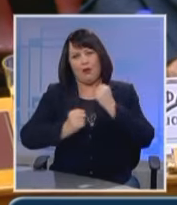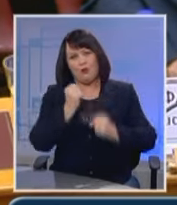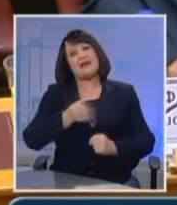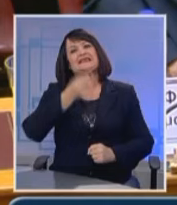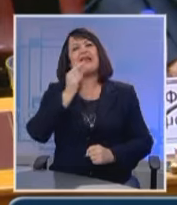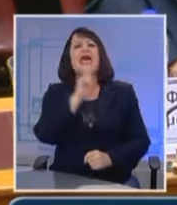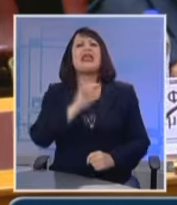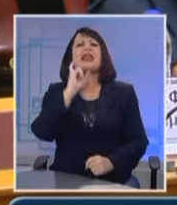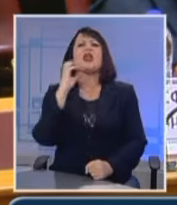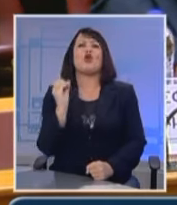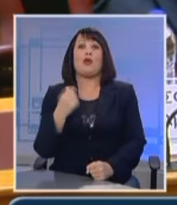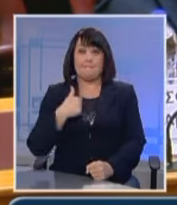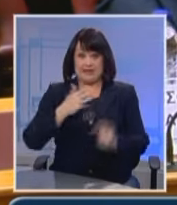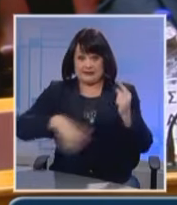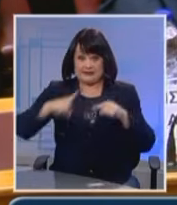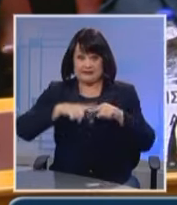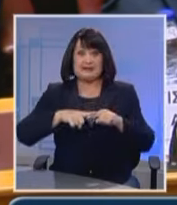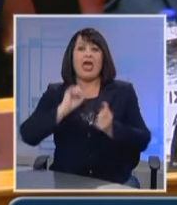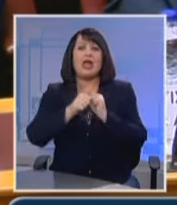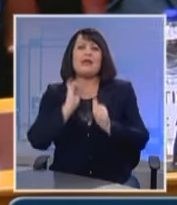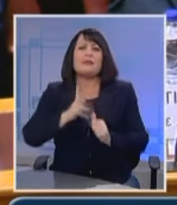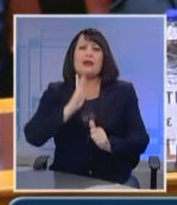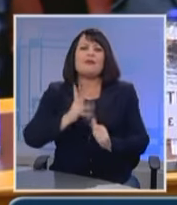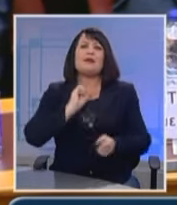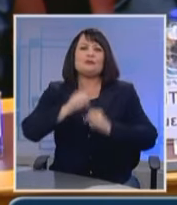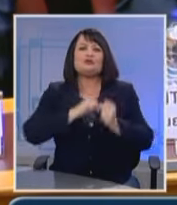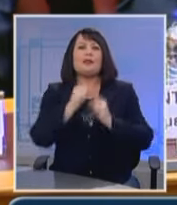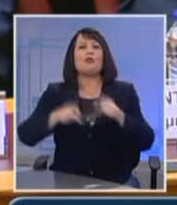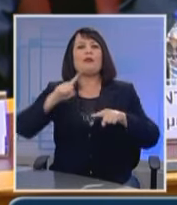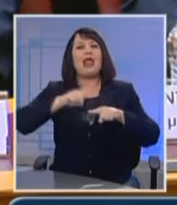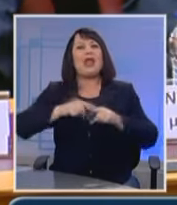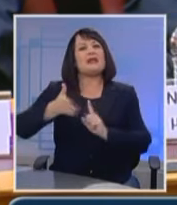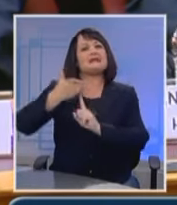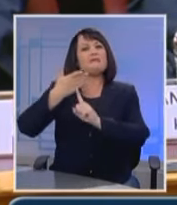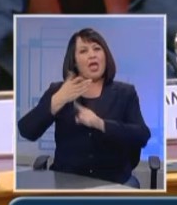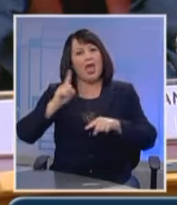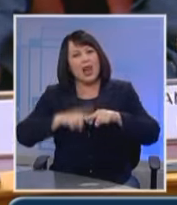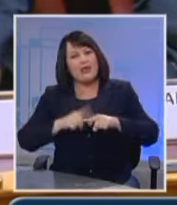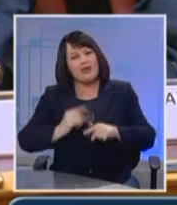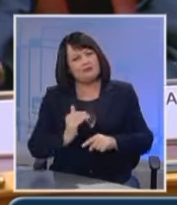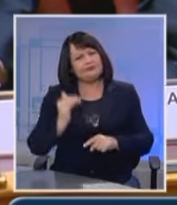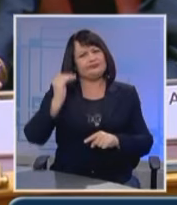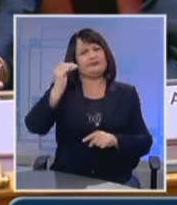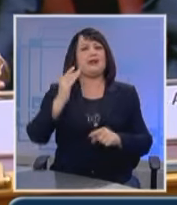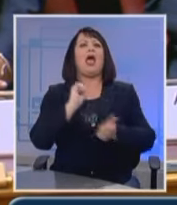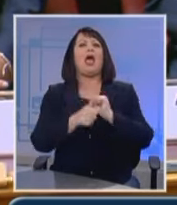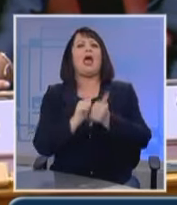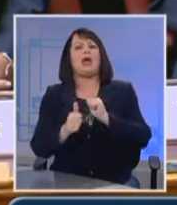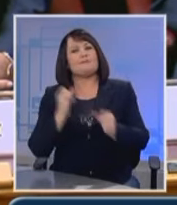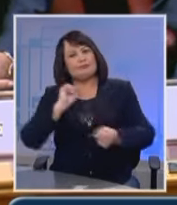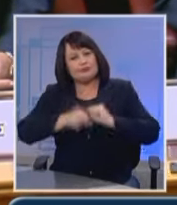όλα είμαστε οι Έλληνες αθλητές που καθημερινά αγωνιζόμαστε να φτάσουμε τη χώρα μας και τη σημαία μας ψηλά σε κάθε αθλητική διοργάνωση και όχι